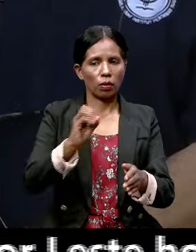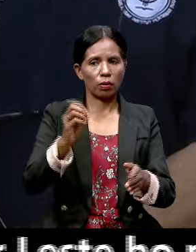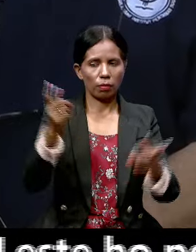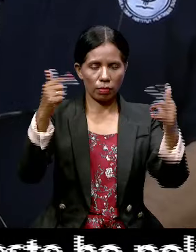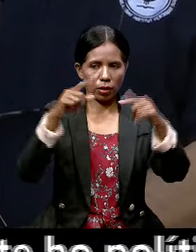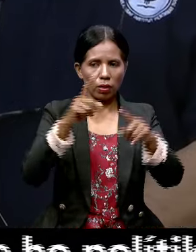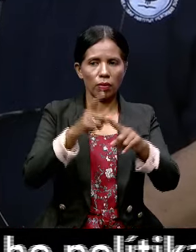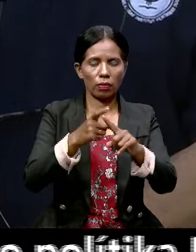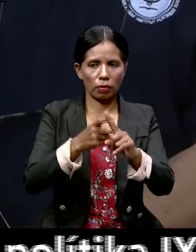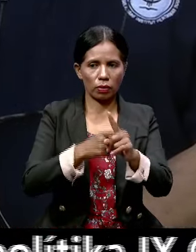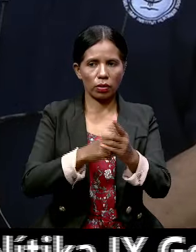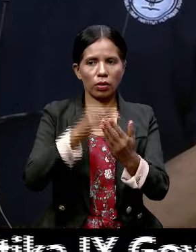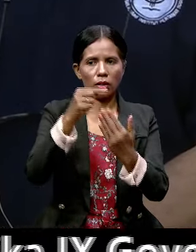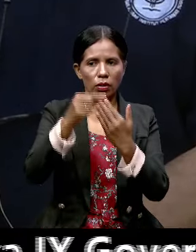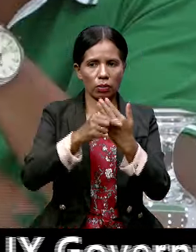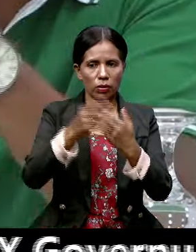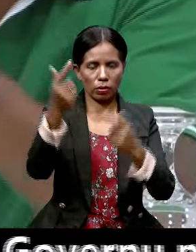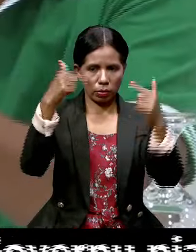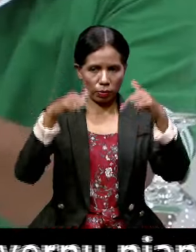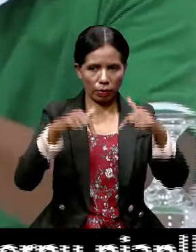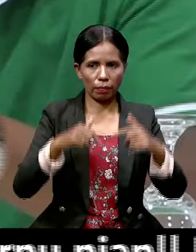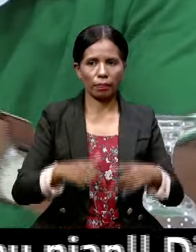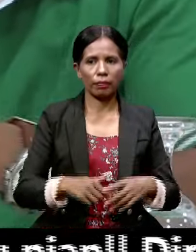fulan Agustus mai.